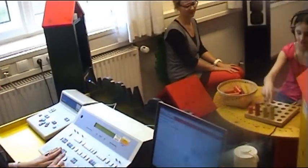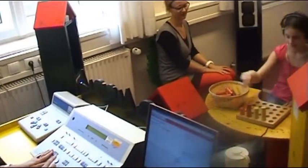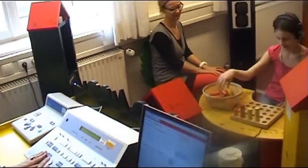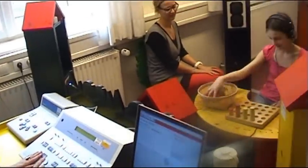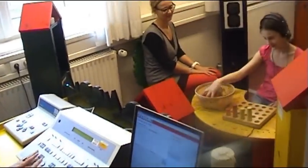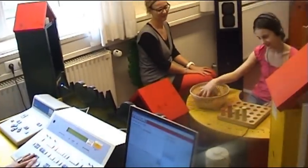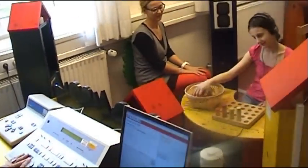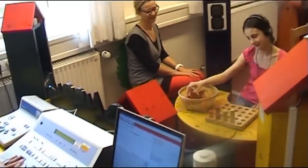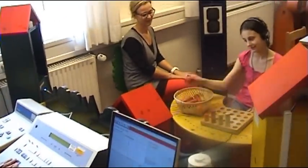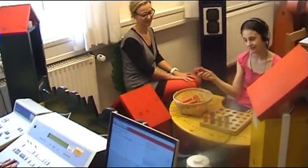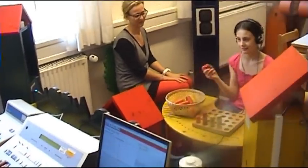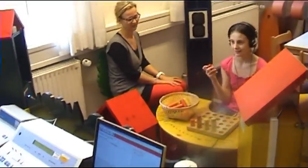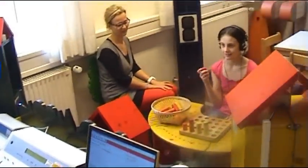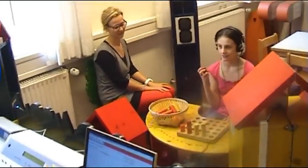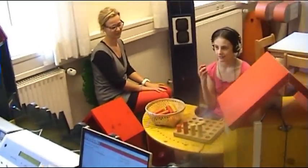Gut. Genau.